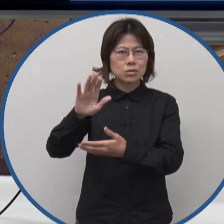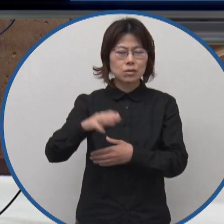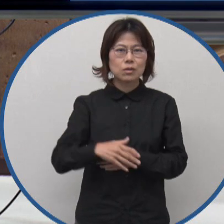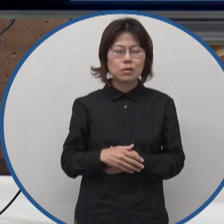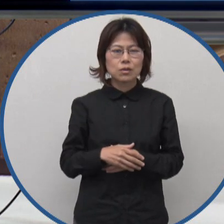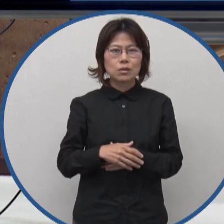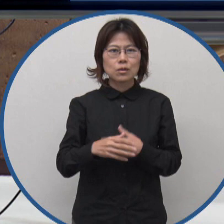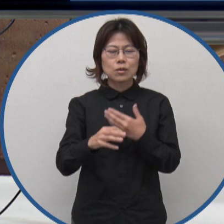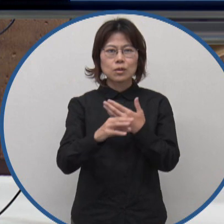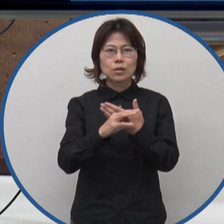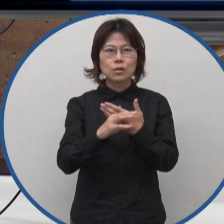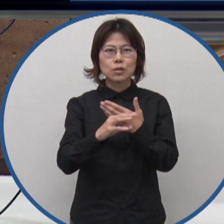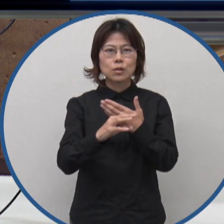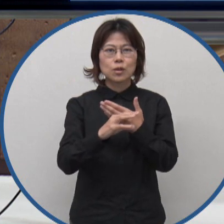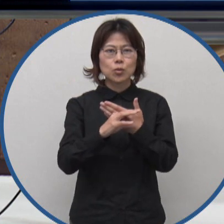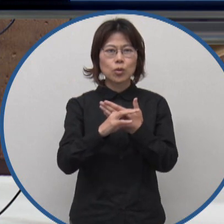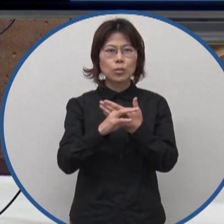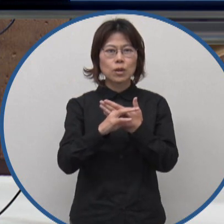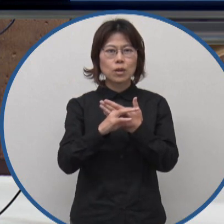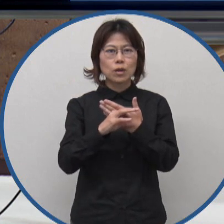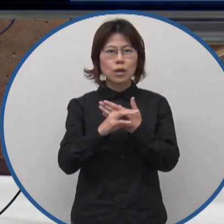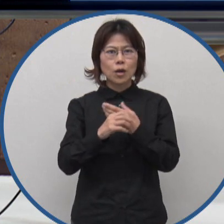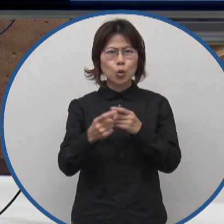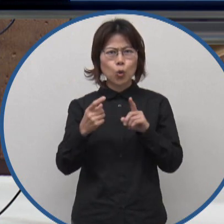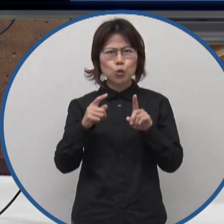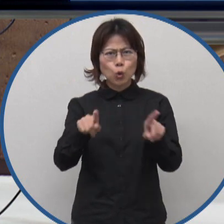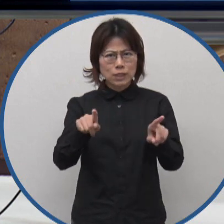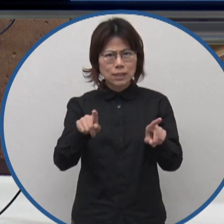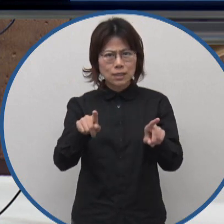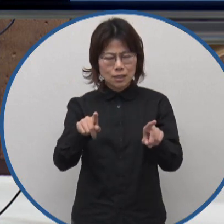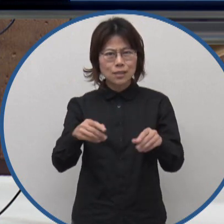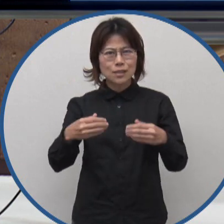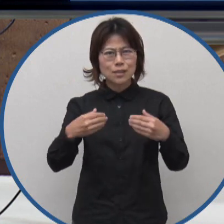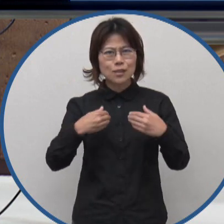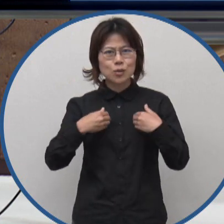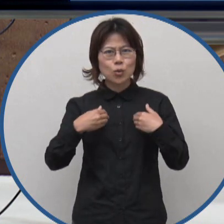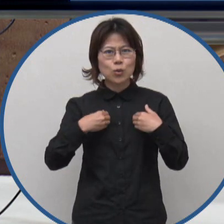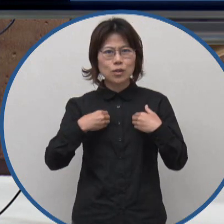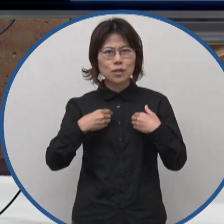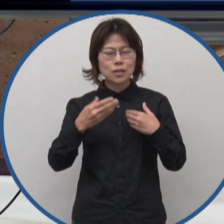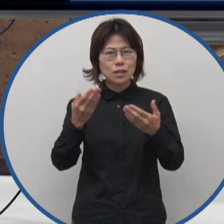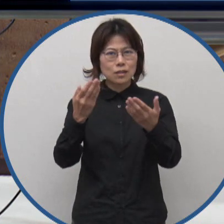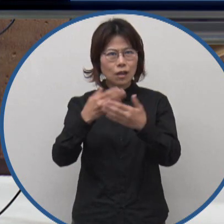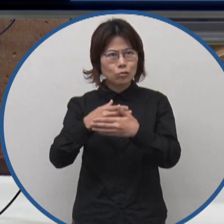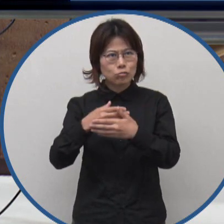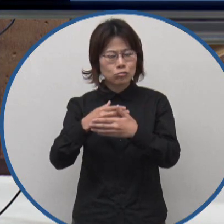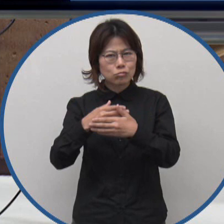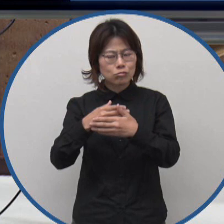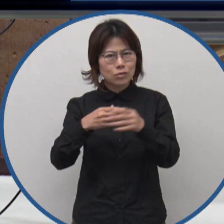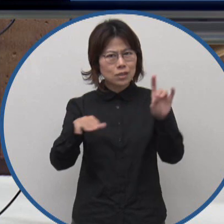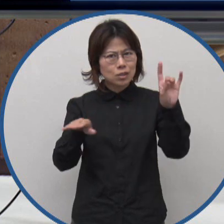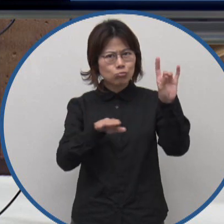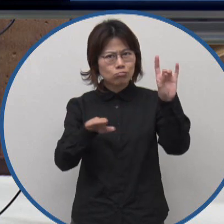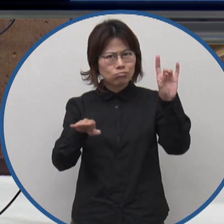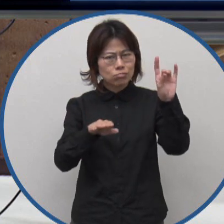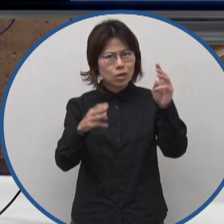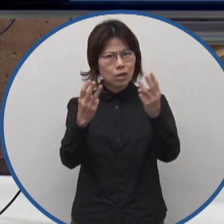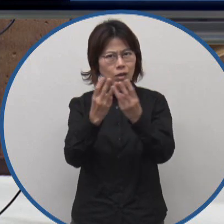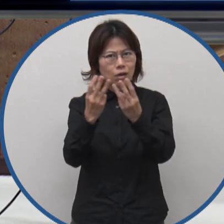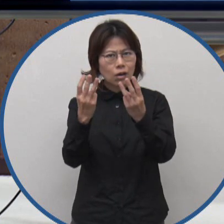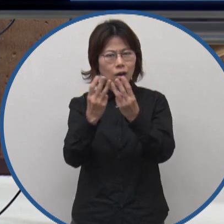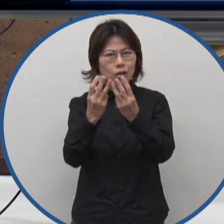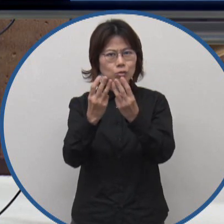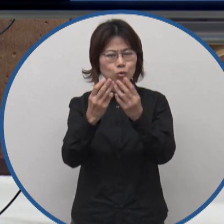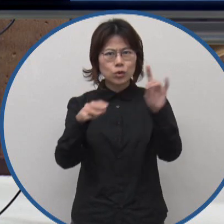えばこの措置が必要になってくるような例えば目安であるとかその数値